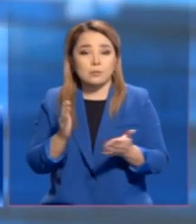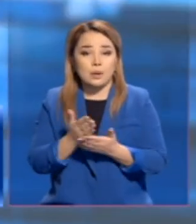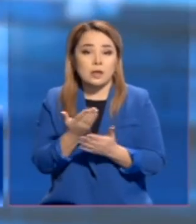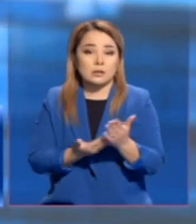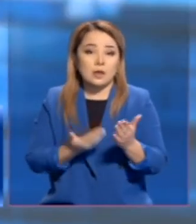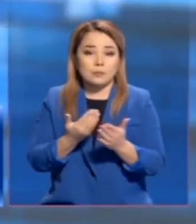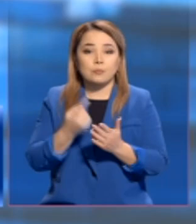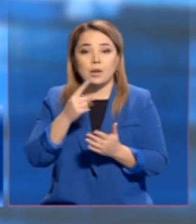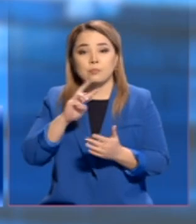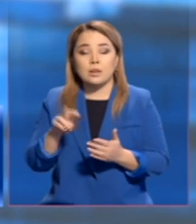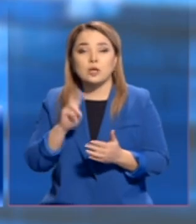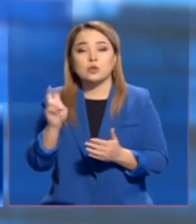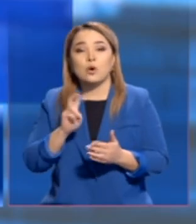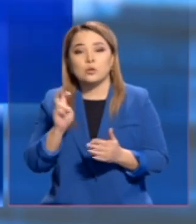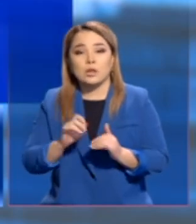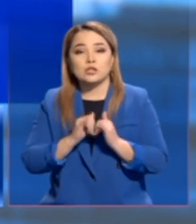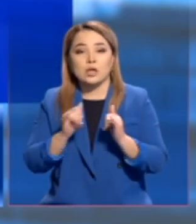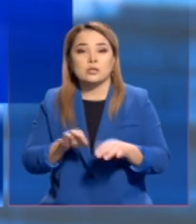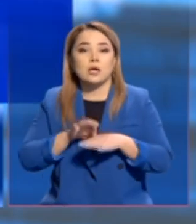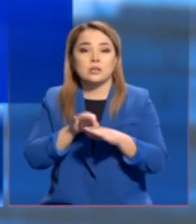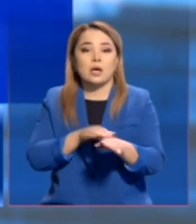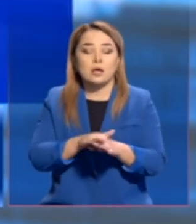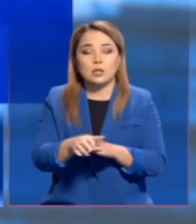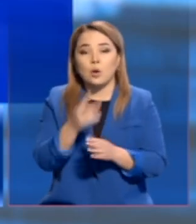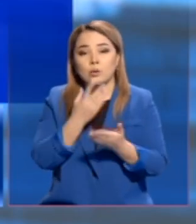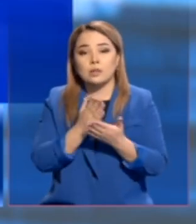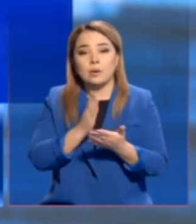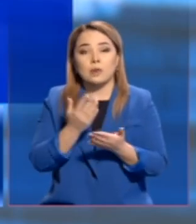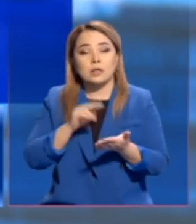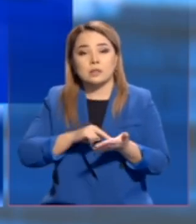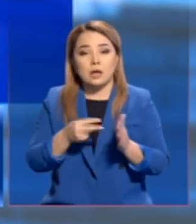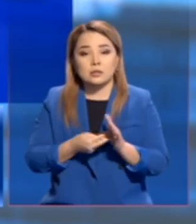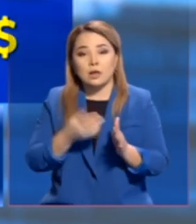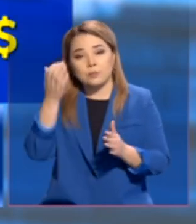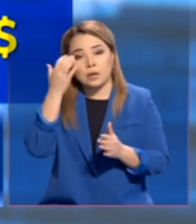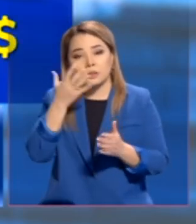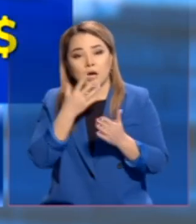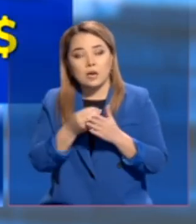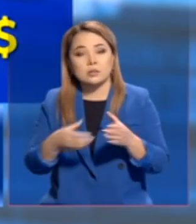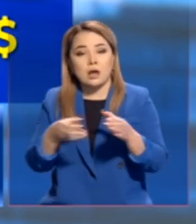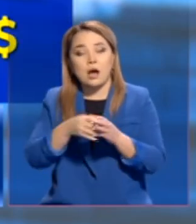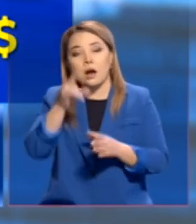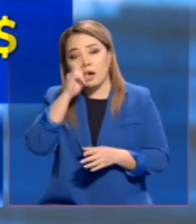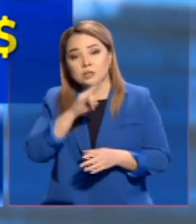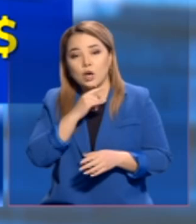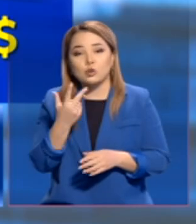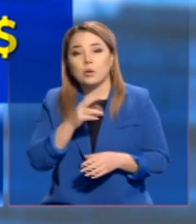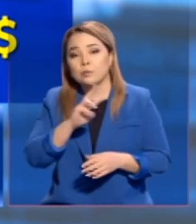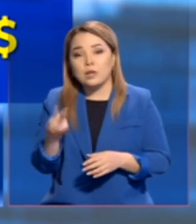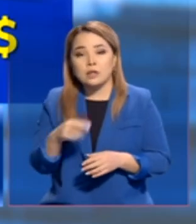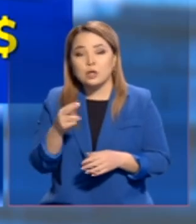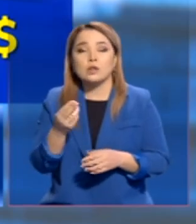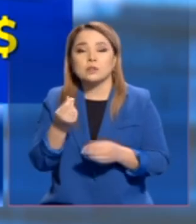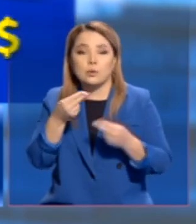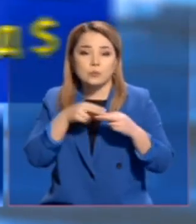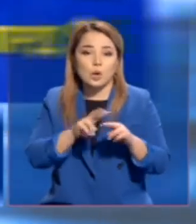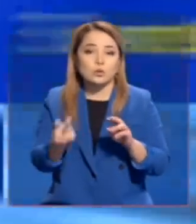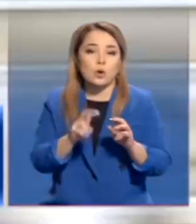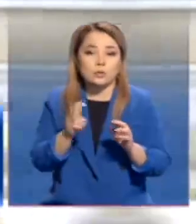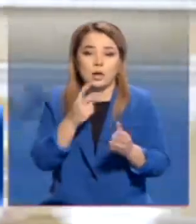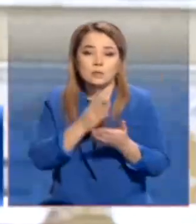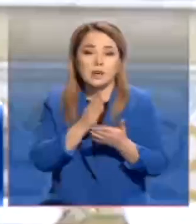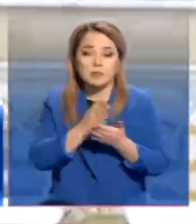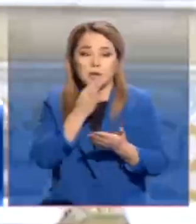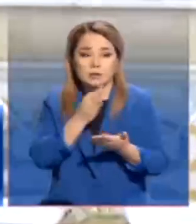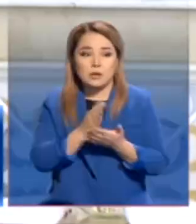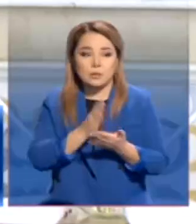Тараптар оны 1 миллиард долларға жеткізуді көздеп отыр. Осы уақытқа дейін Біріккен Араб әмірліктері Қазақстанға 3 миллиард доллар инвестиция құйған.